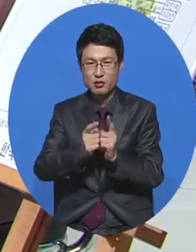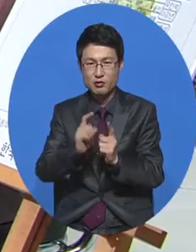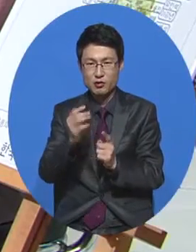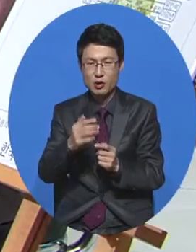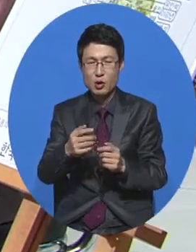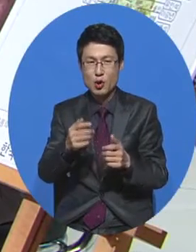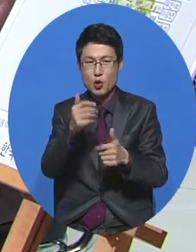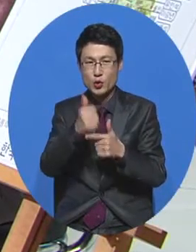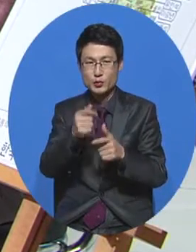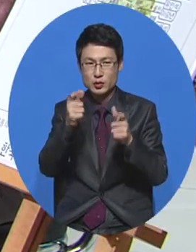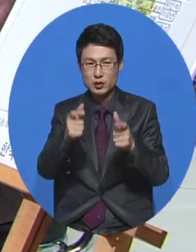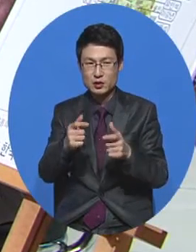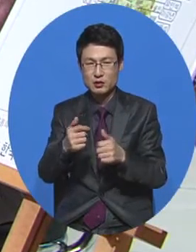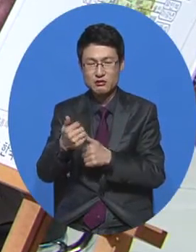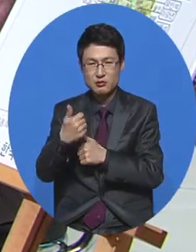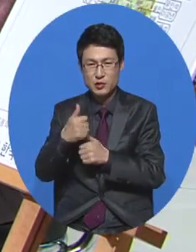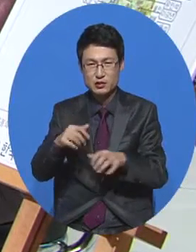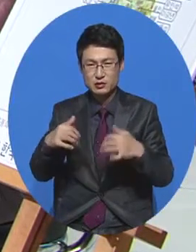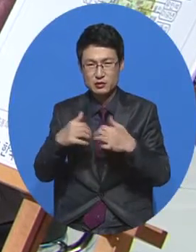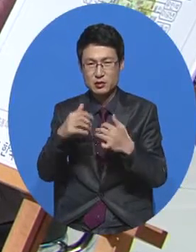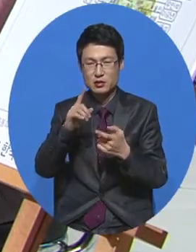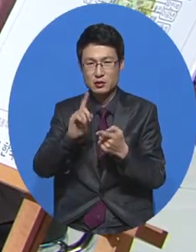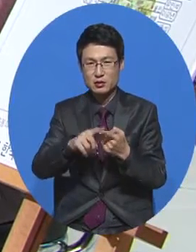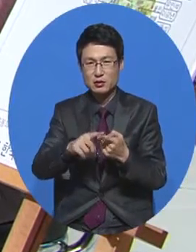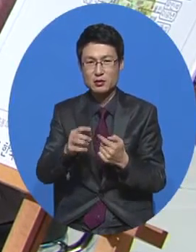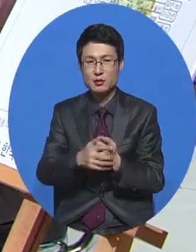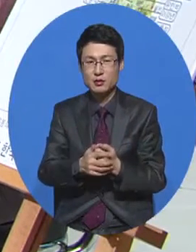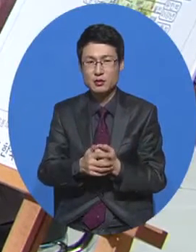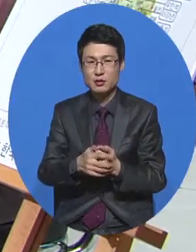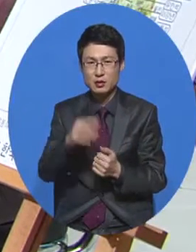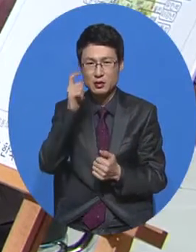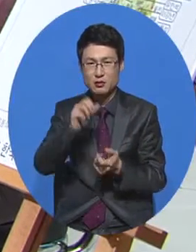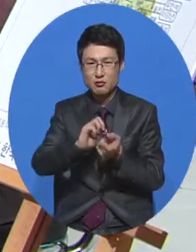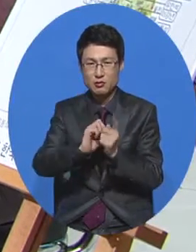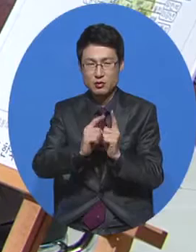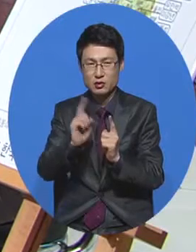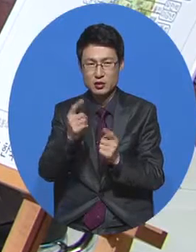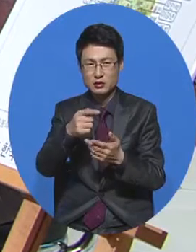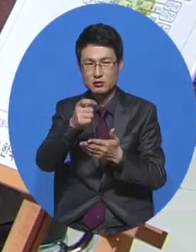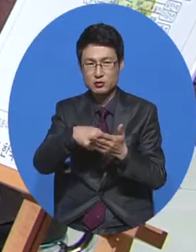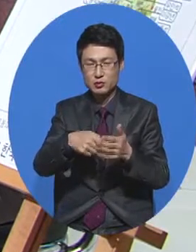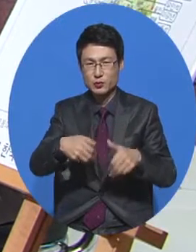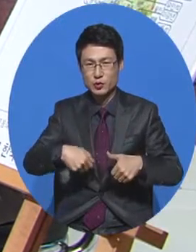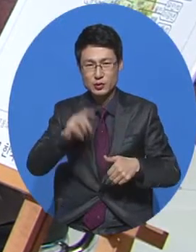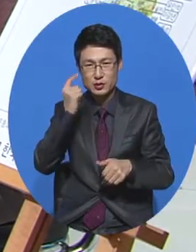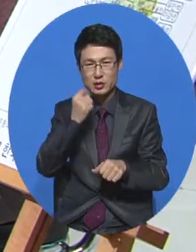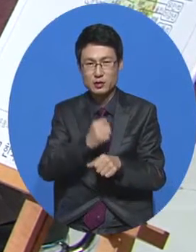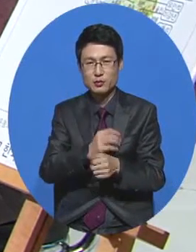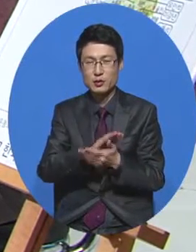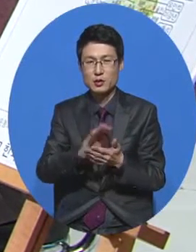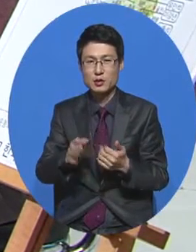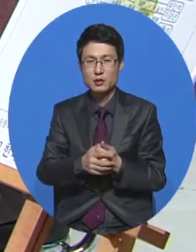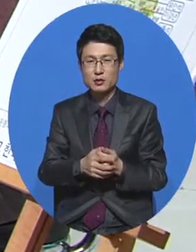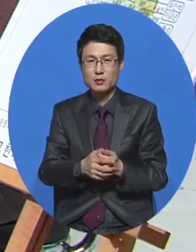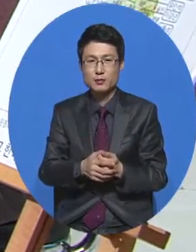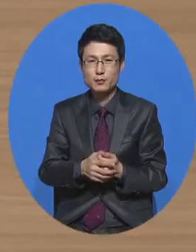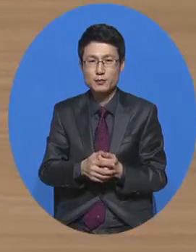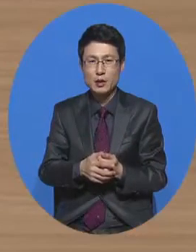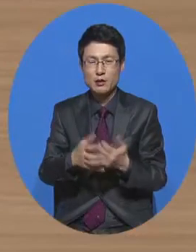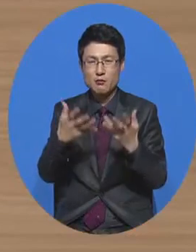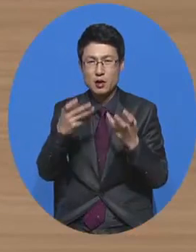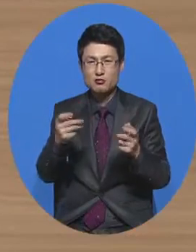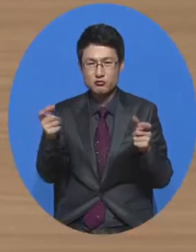남정 에 대한 허나 무병 전쟁에 대한 좀더 강화된 수술이 필요하다 이렇게 생각합니다 4 한마디로 많이